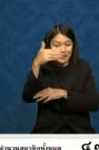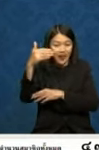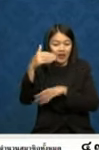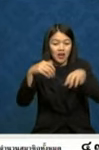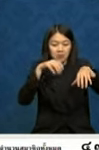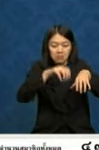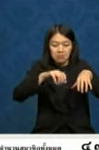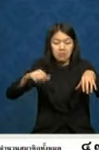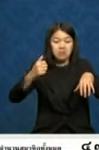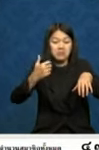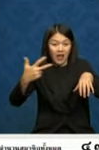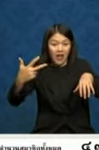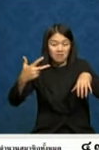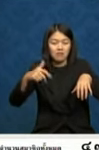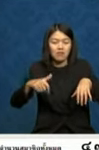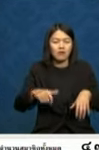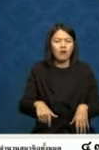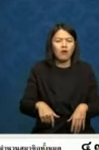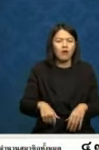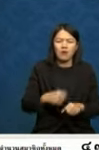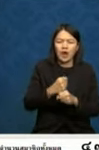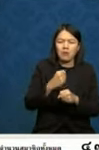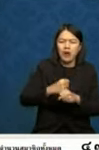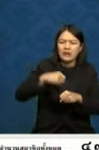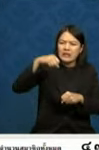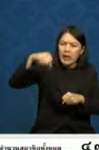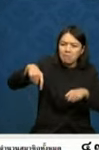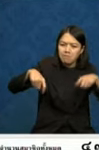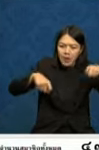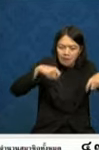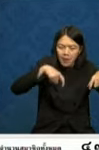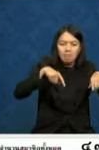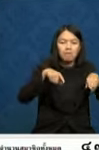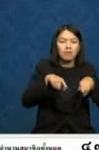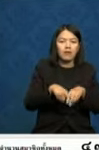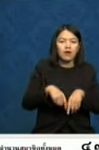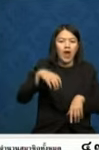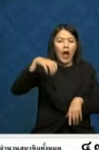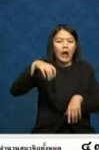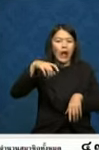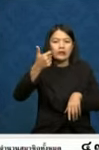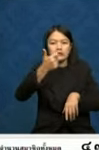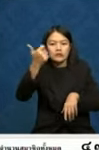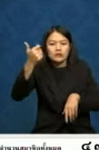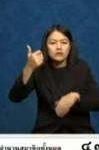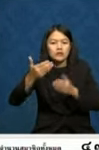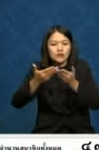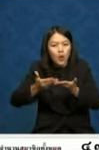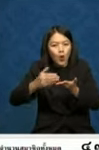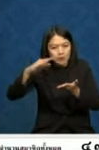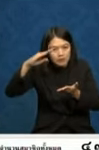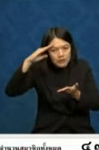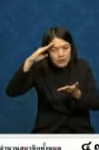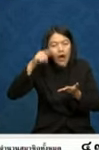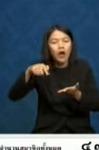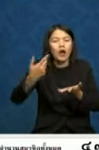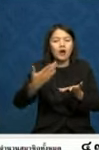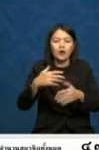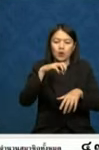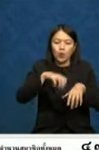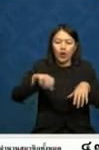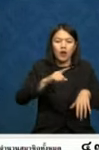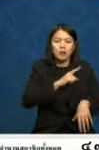แห่งมีความซ้ำซ้อนกับการใช้งานอาคารอื่นๆของกองทัพเรือหรือหน่วย